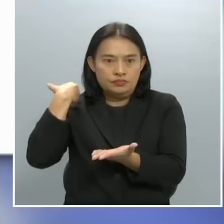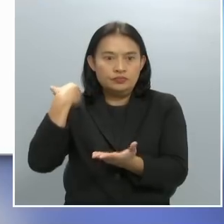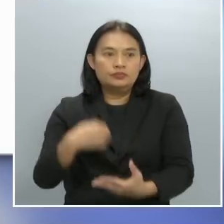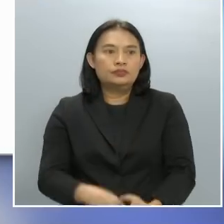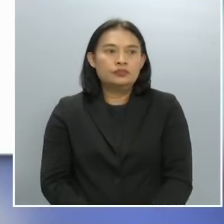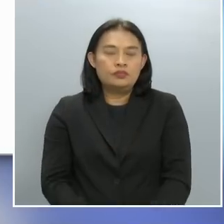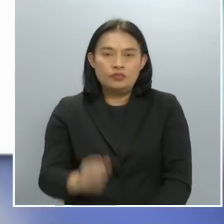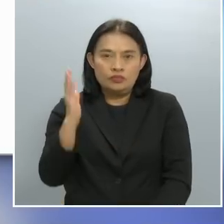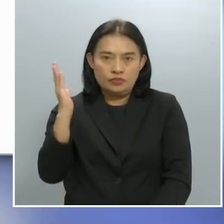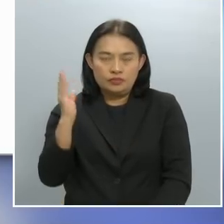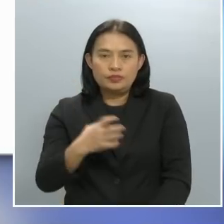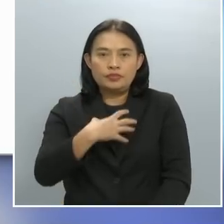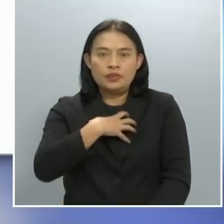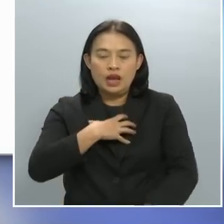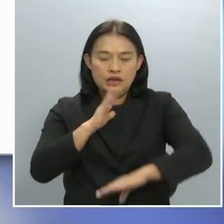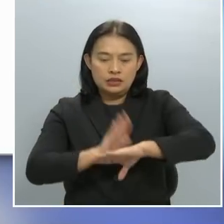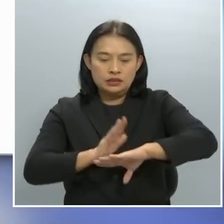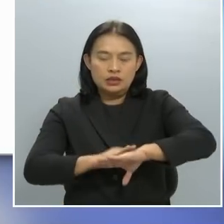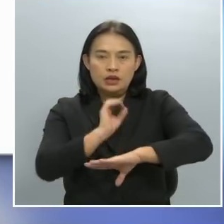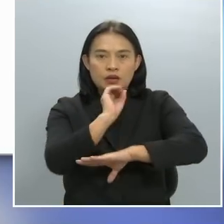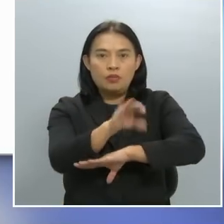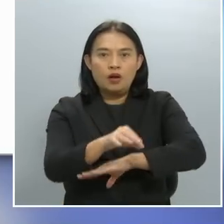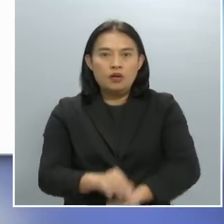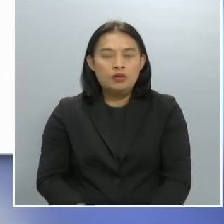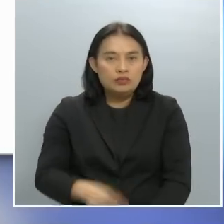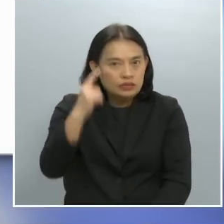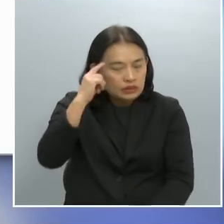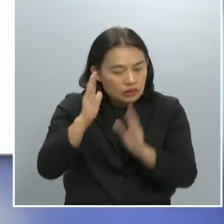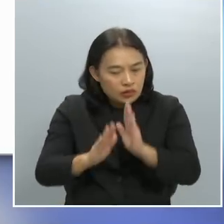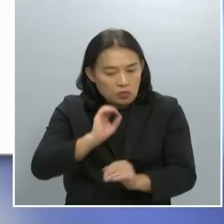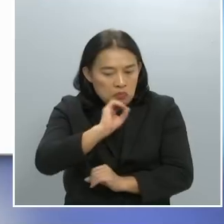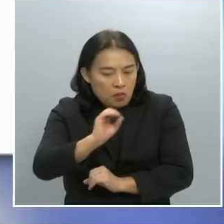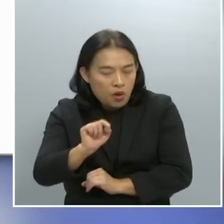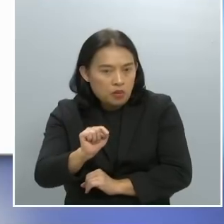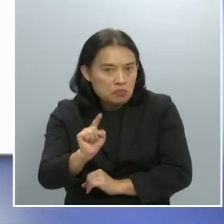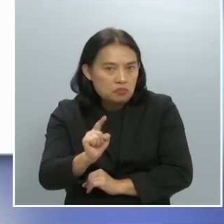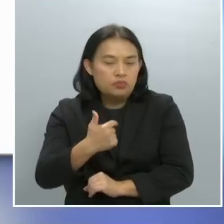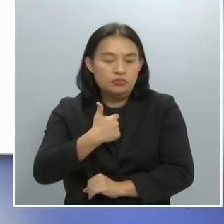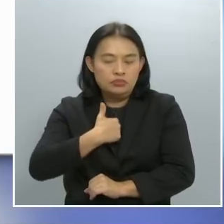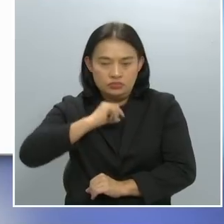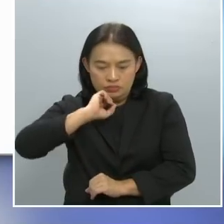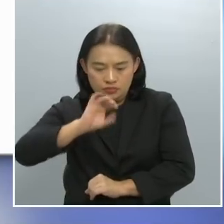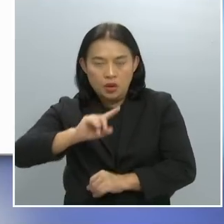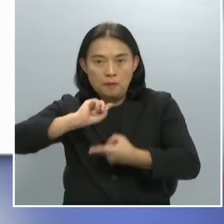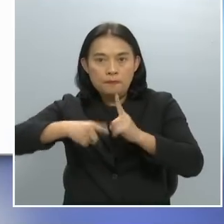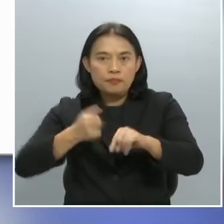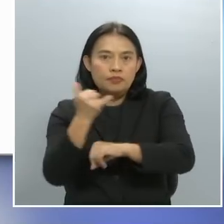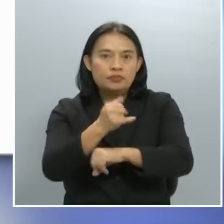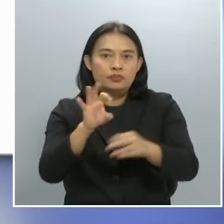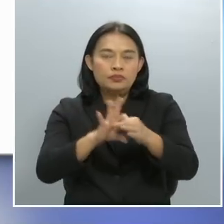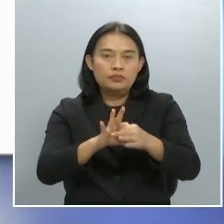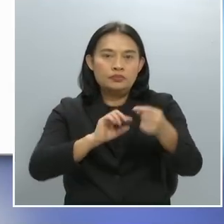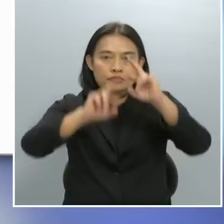คือเราอยากเตือนอะคิดว่าไม่มีใครกล้าพูดแต่เราคิดว่าต้องพูดเพื่อนเราไปสักร้านหนึ่งในตัวเมืองนครสวรร